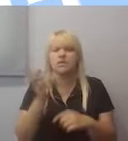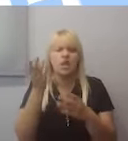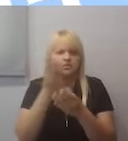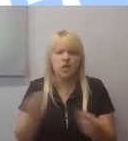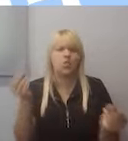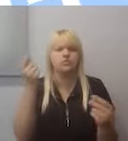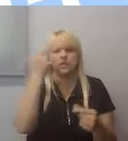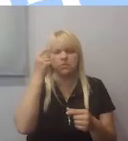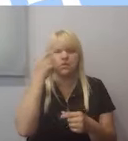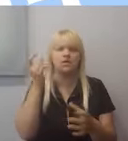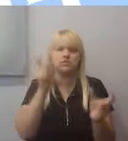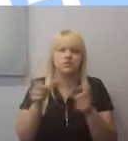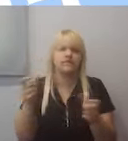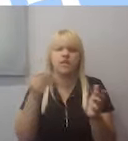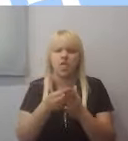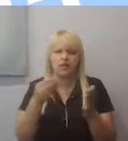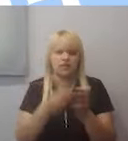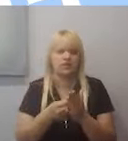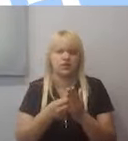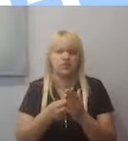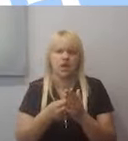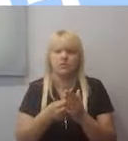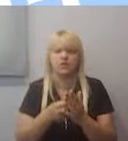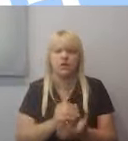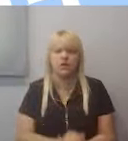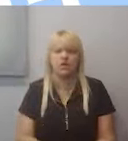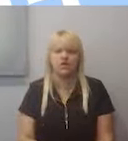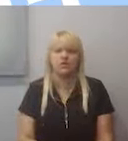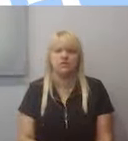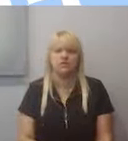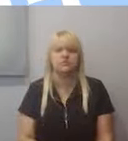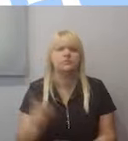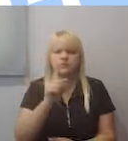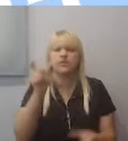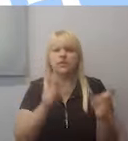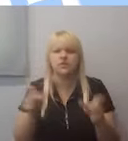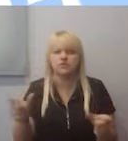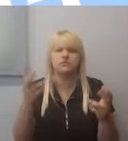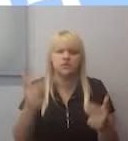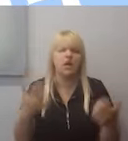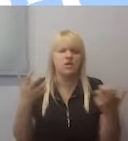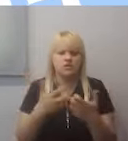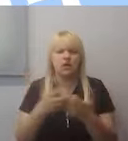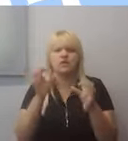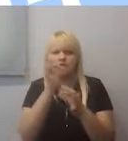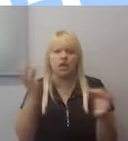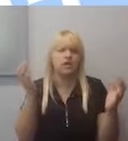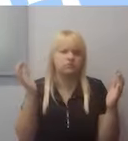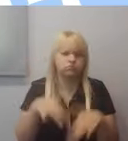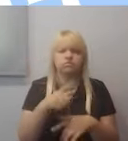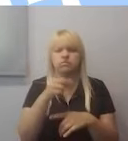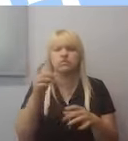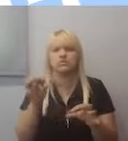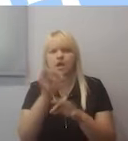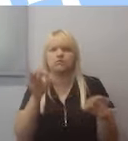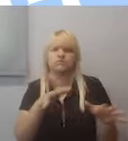cilvēicīgām vērtībām ir cilvēki jā ka nu nu ir karš es tagad daru nu es tieši tā kā